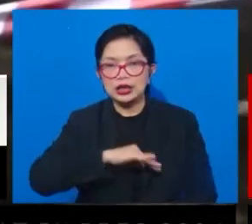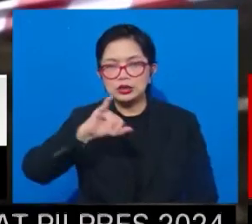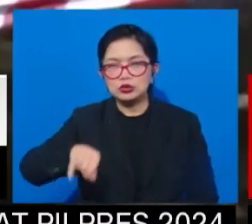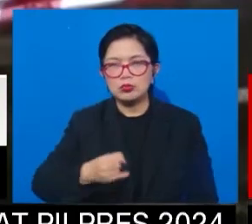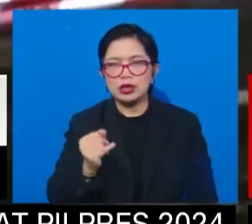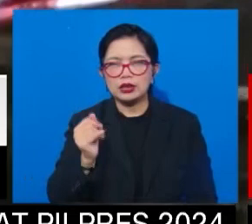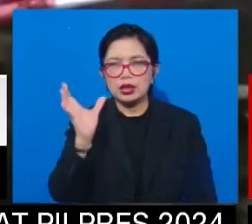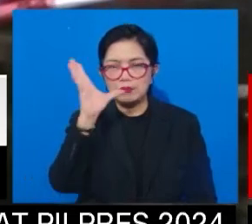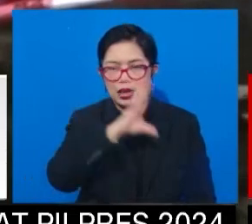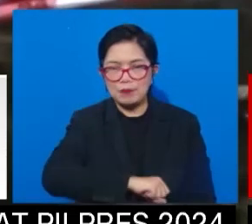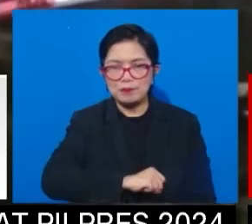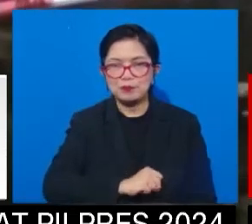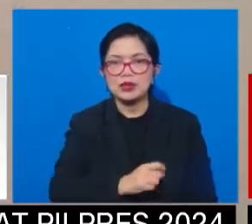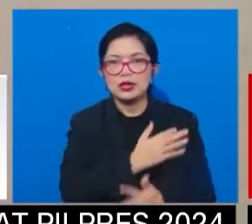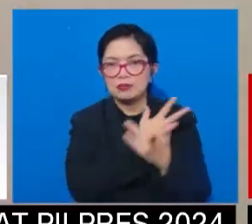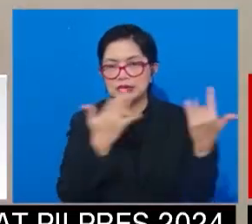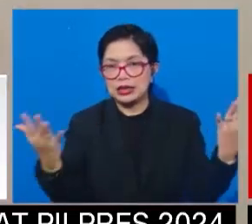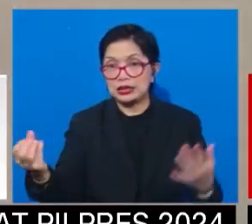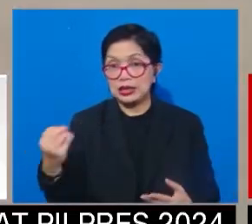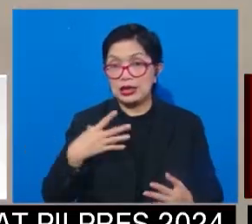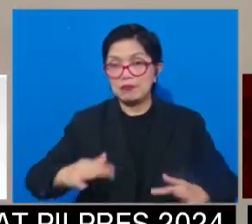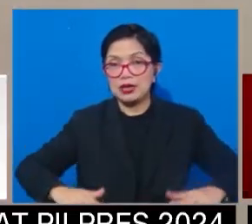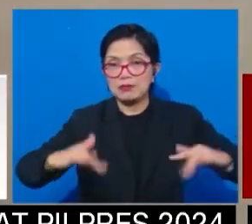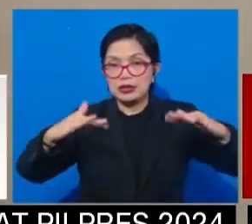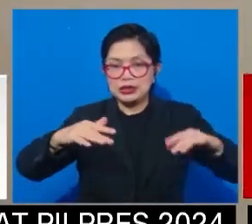seluruh keluarga terkena dampak telah mengungsi ke tempat